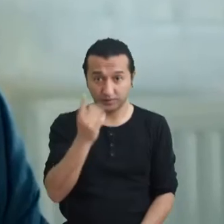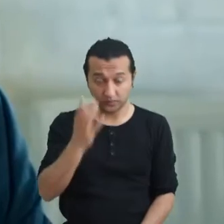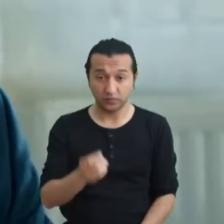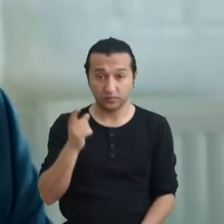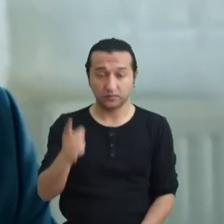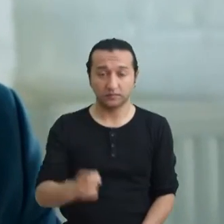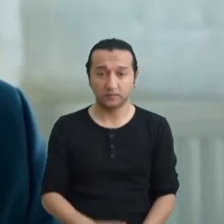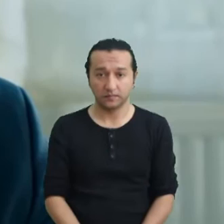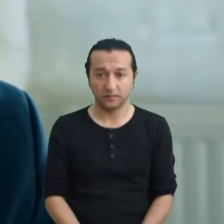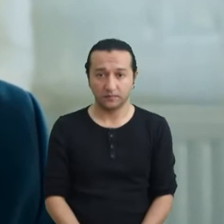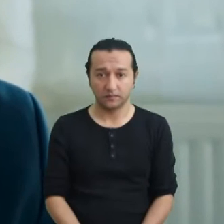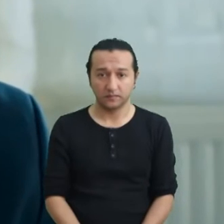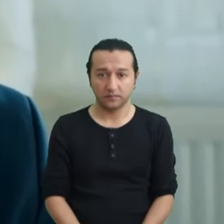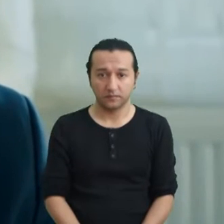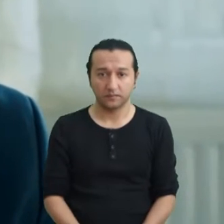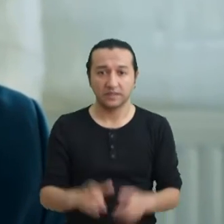oldu?